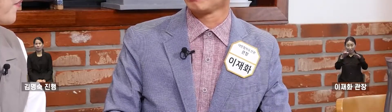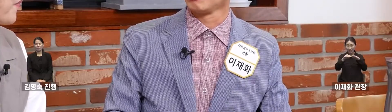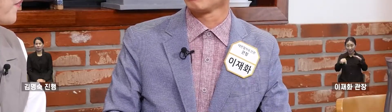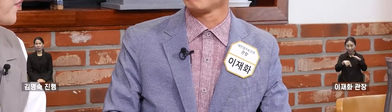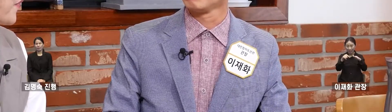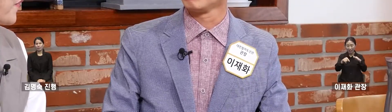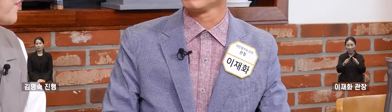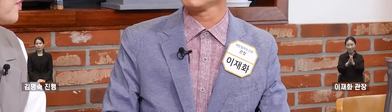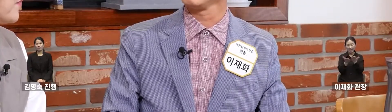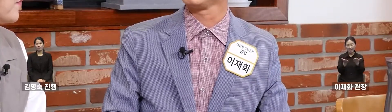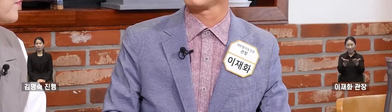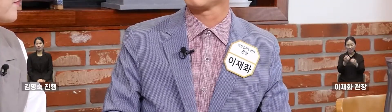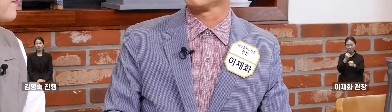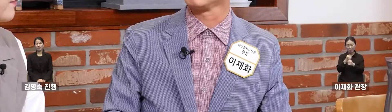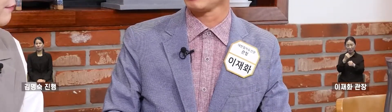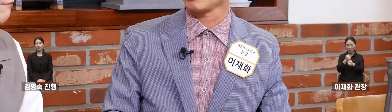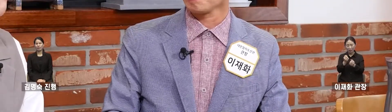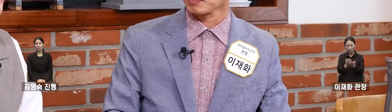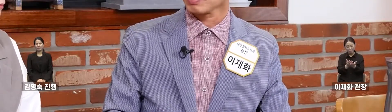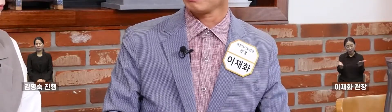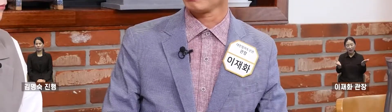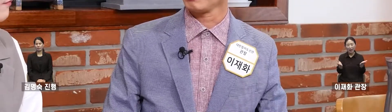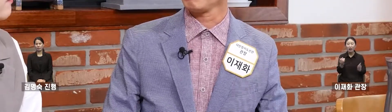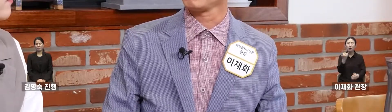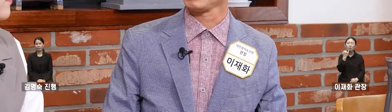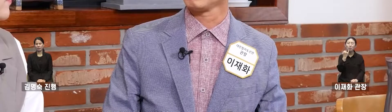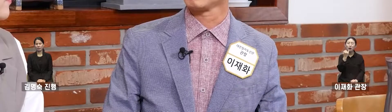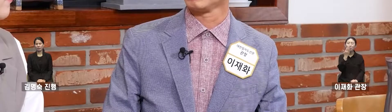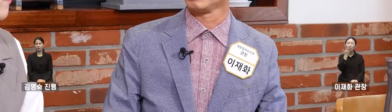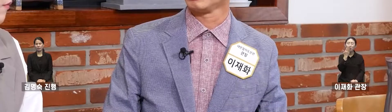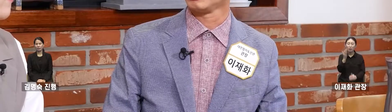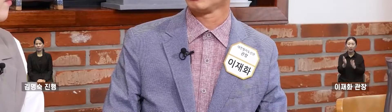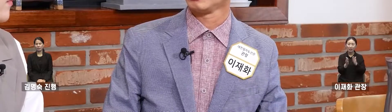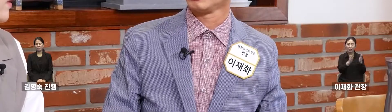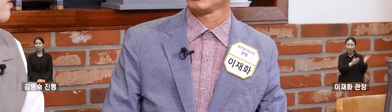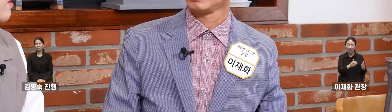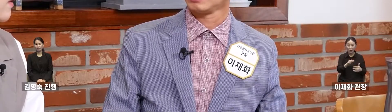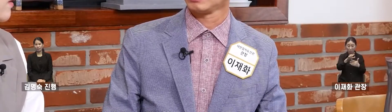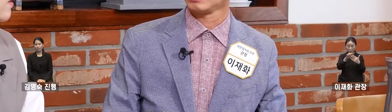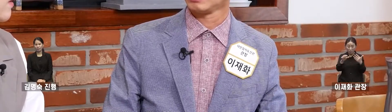또 보급하고 이런 거는 지장이 없는데 프로그램 중에서